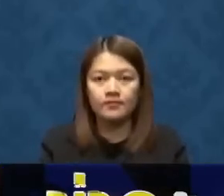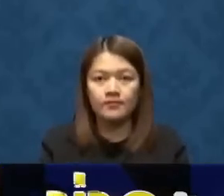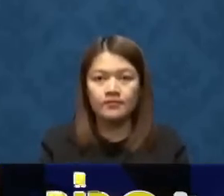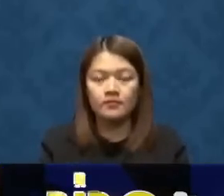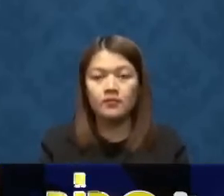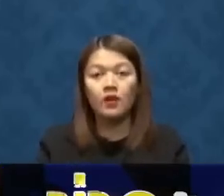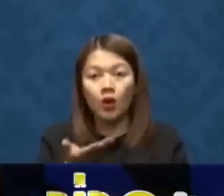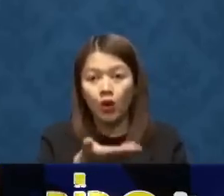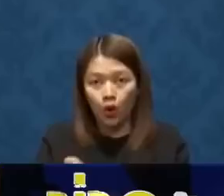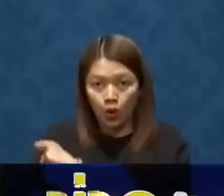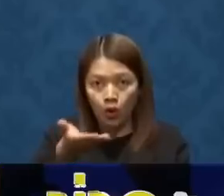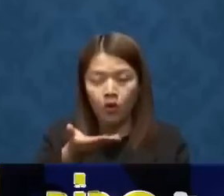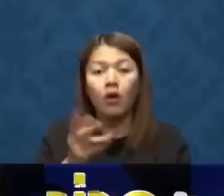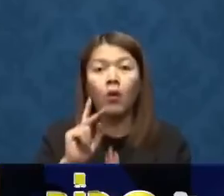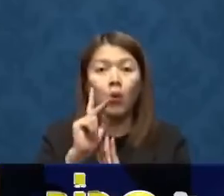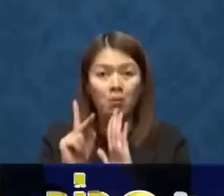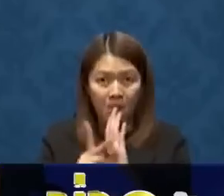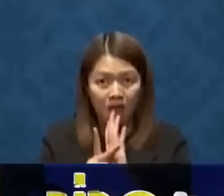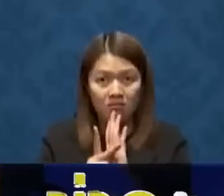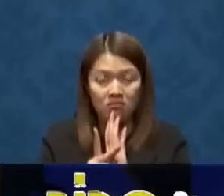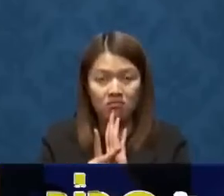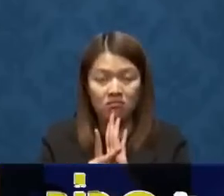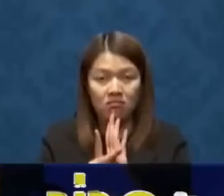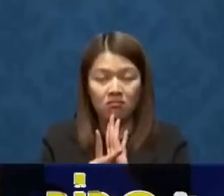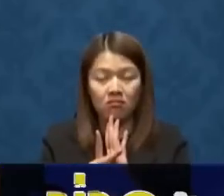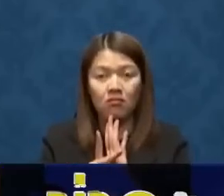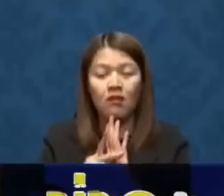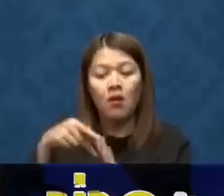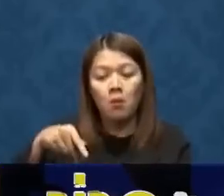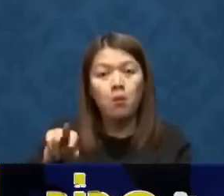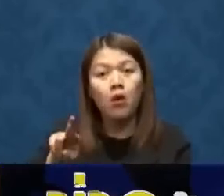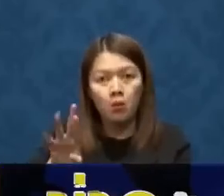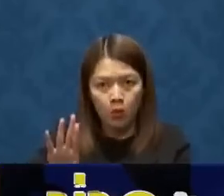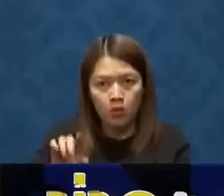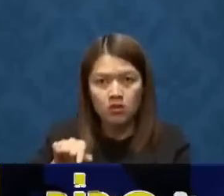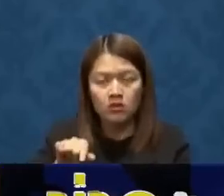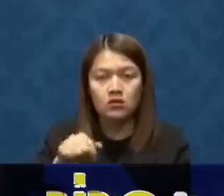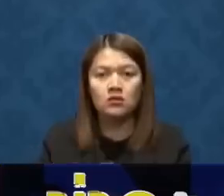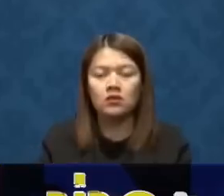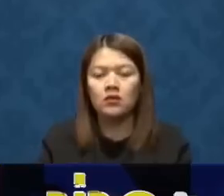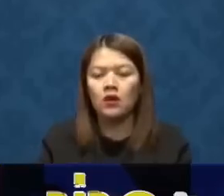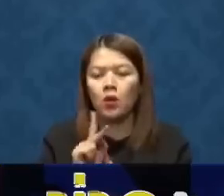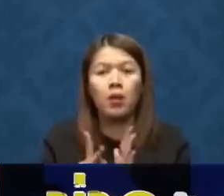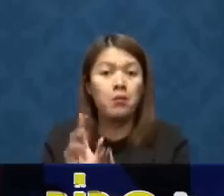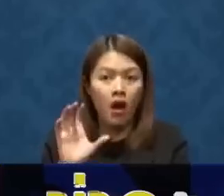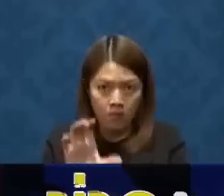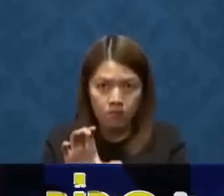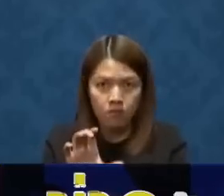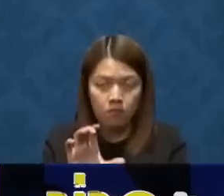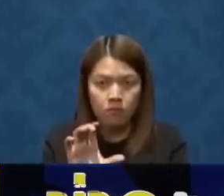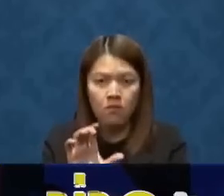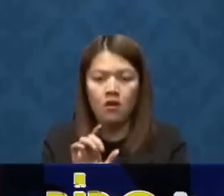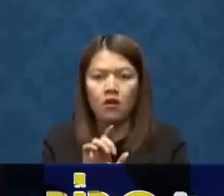และศึกษาอย่างรอบคอบที่สำคัญก็คือการเชิญหน่วยงานบังคับใช้กฎหมายมาให้ข้อมูลหลักปราก